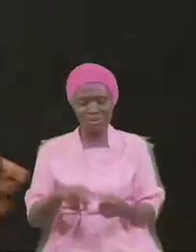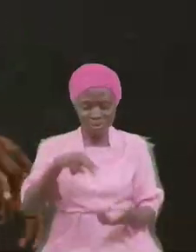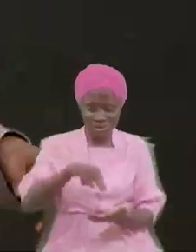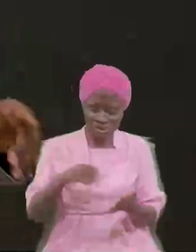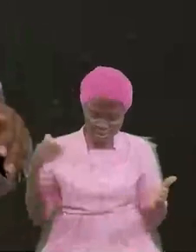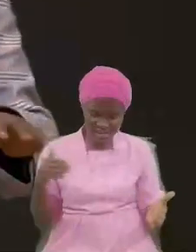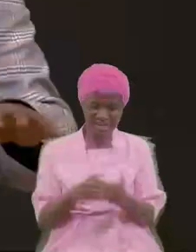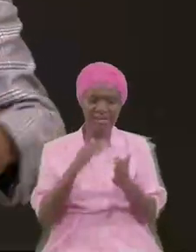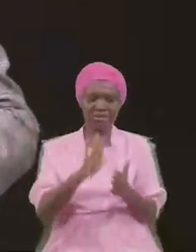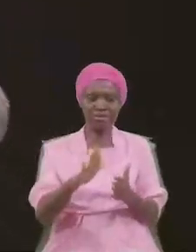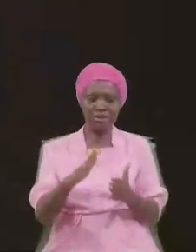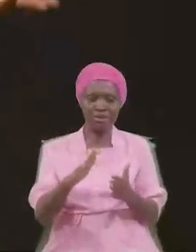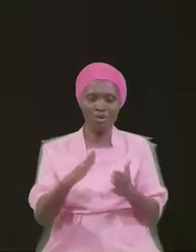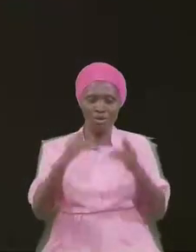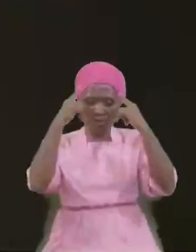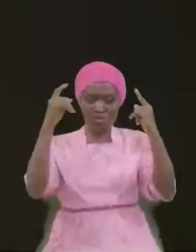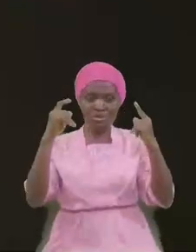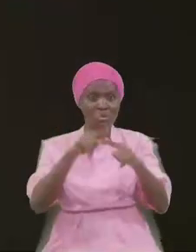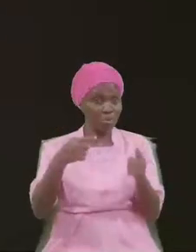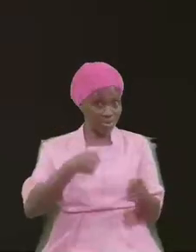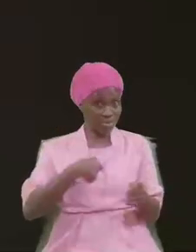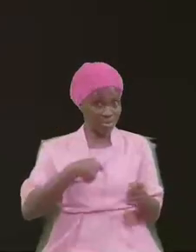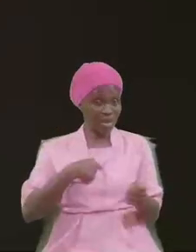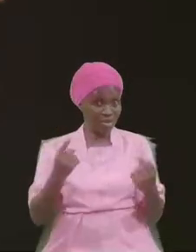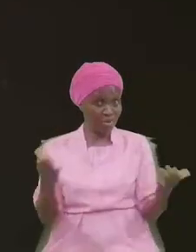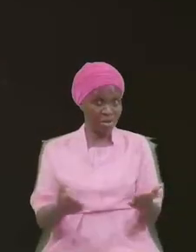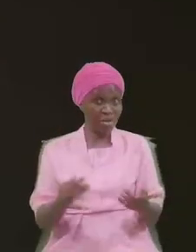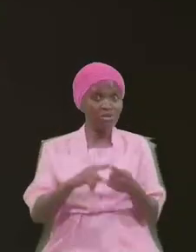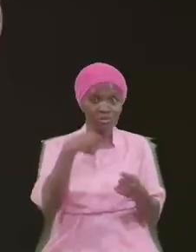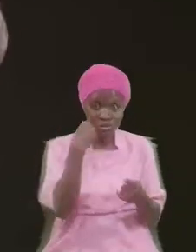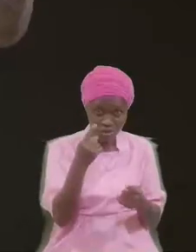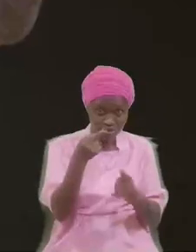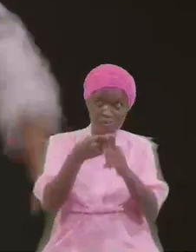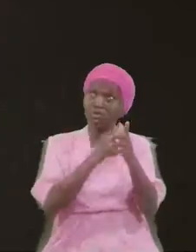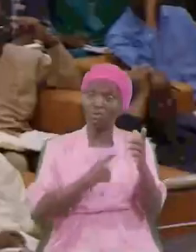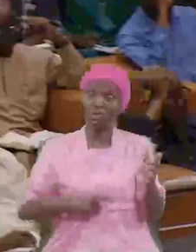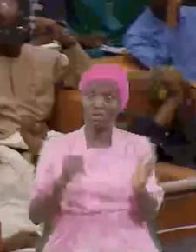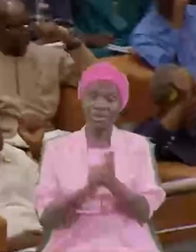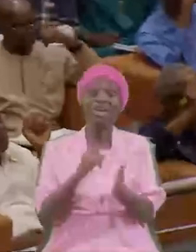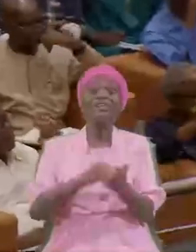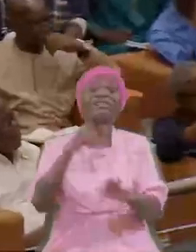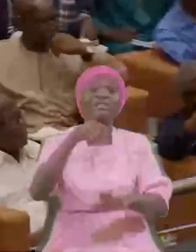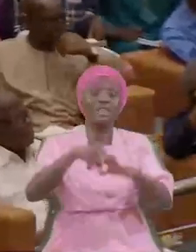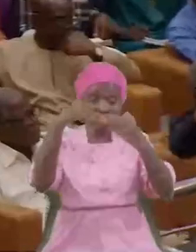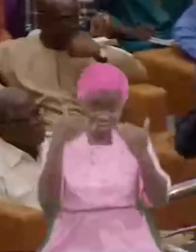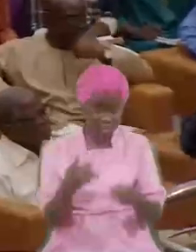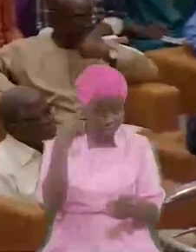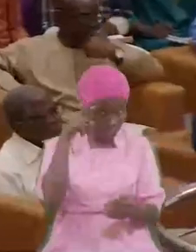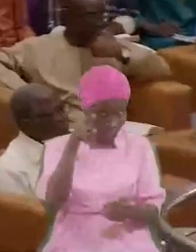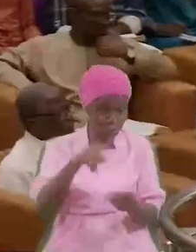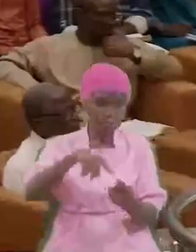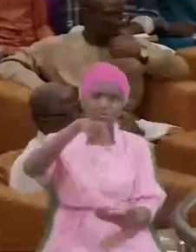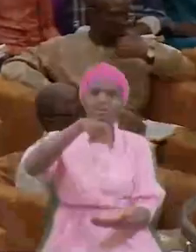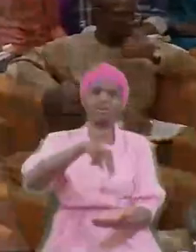contre votre progrès, mais ce soir, je suis là pour vous parler de la part du Seigneur, qu'il est temps pour vous de